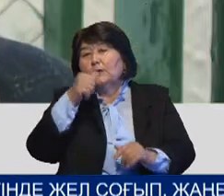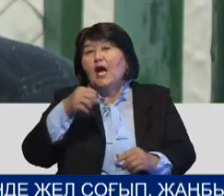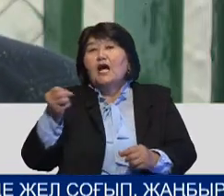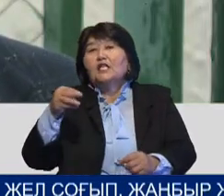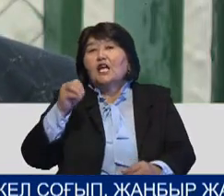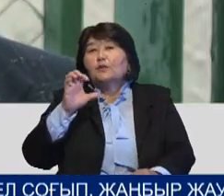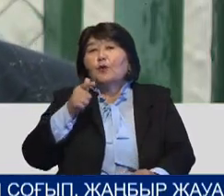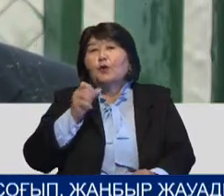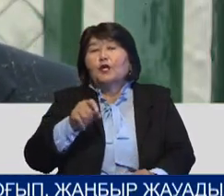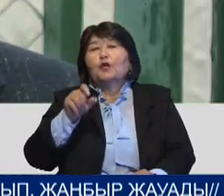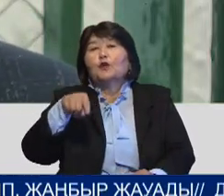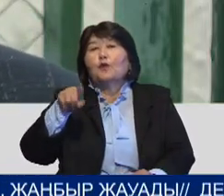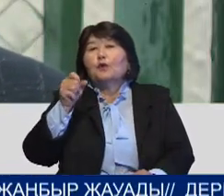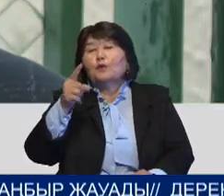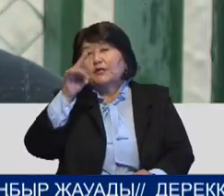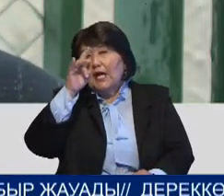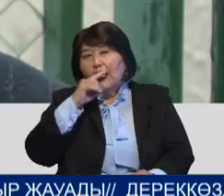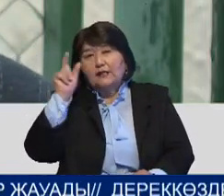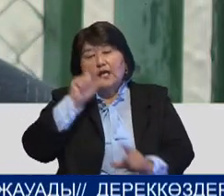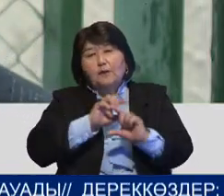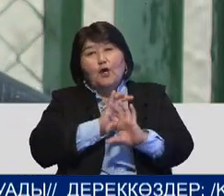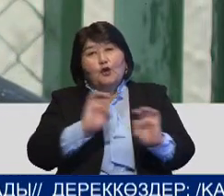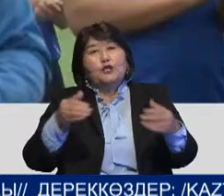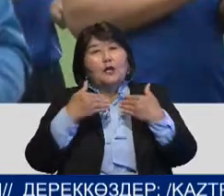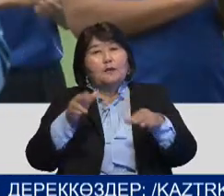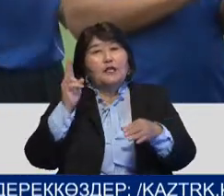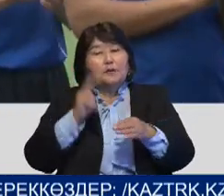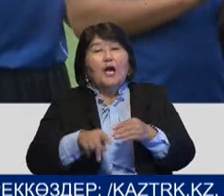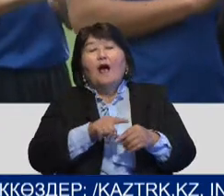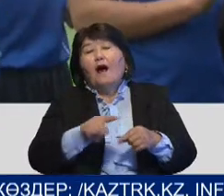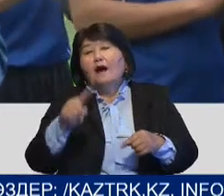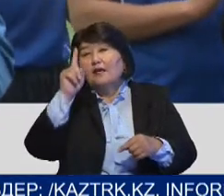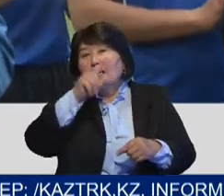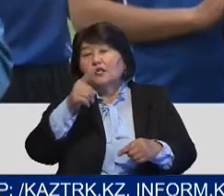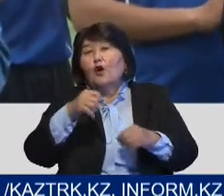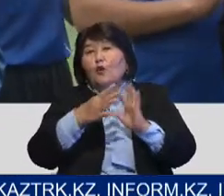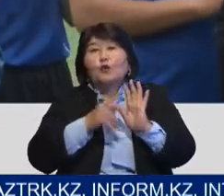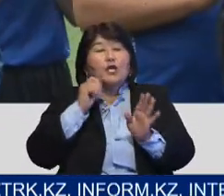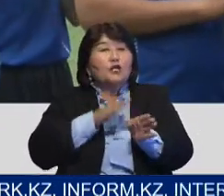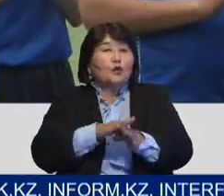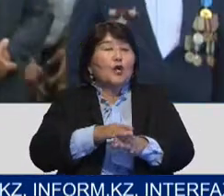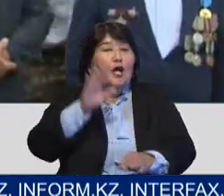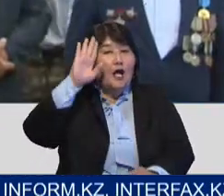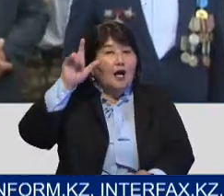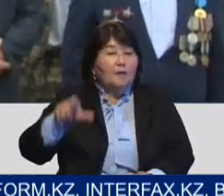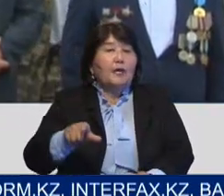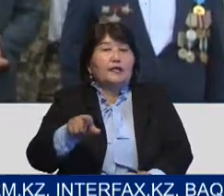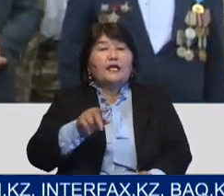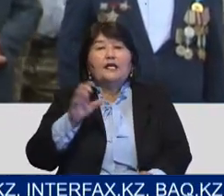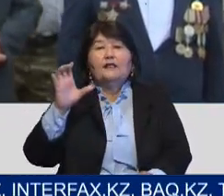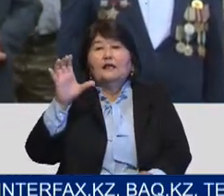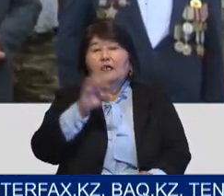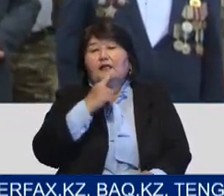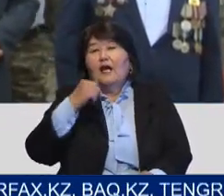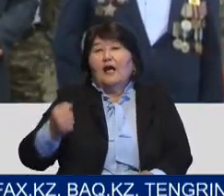Таспегөт кентіндегі нөмірі 11-ші қазақ орта мектебін үздік бітіріп шығады. Араға жыл салып 19 жасқа толған бозбала кеңес әскері